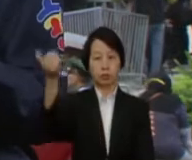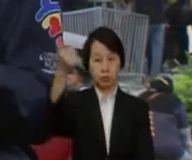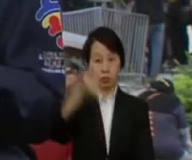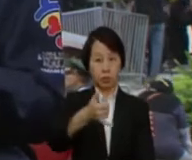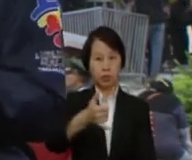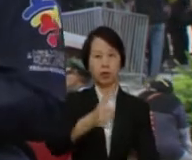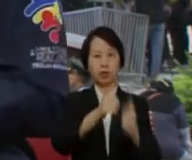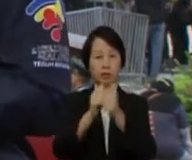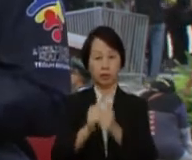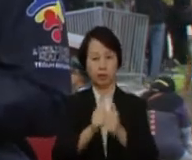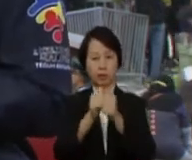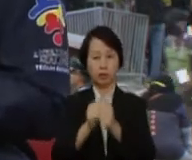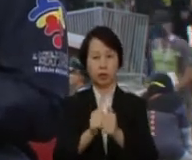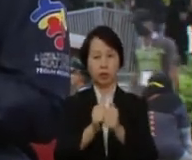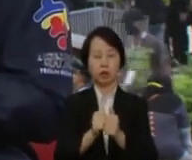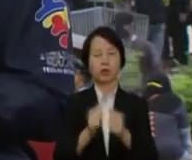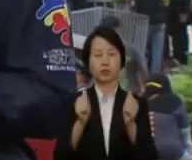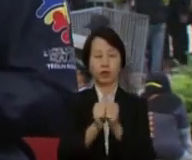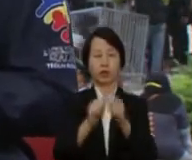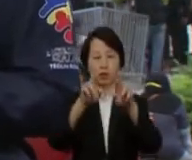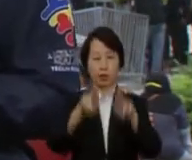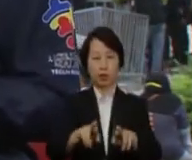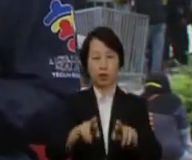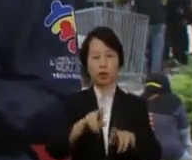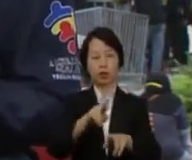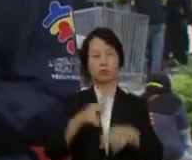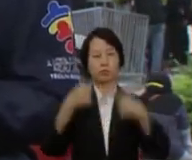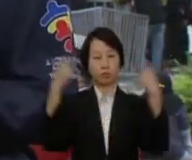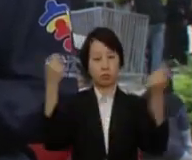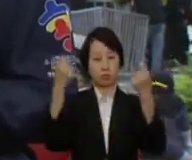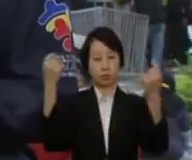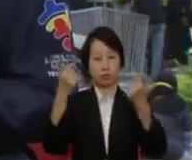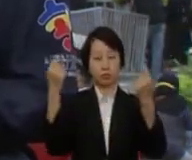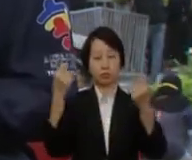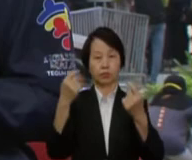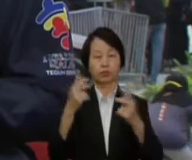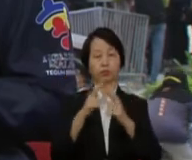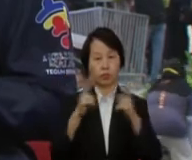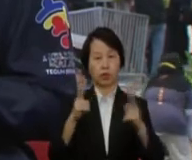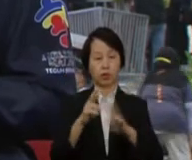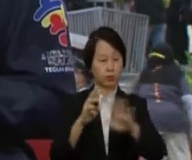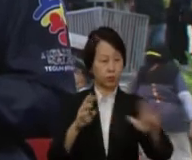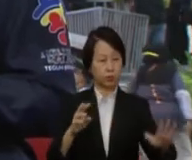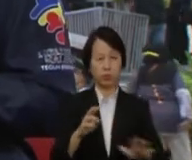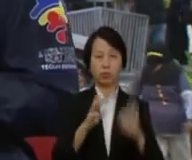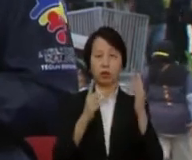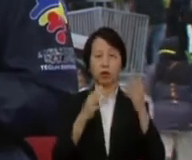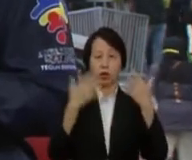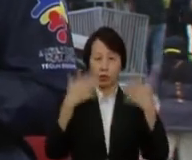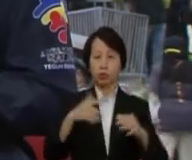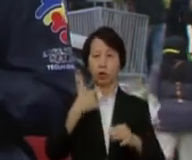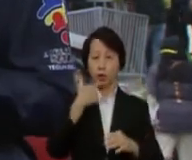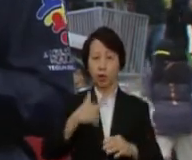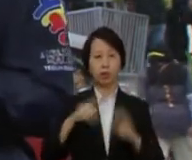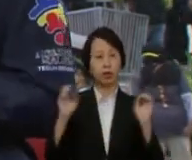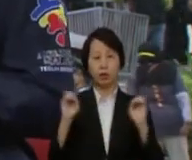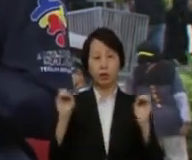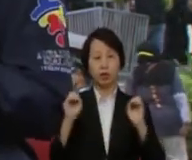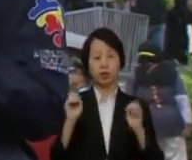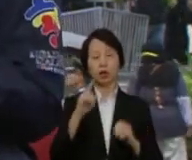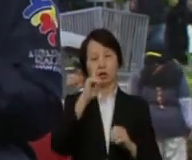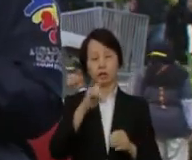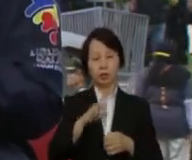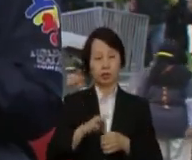untuk sama-sama bersama dengan rakyat jelata meraihkan sambutan yang begitu dinanti-nantikan setelah sekian lama. Dan saya rasa